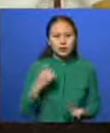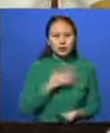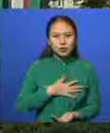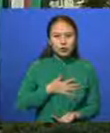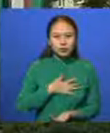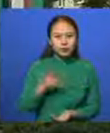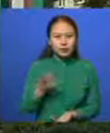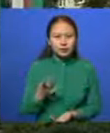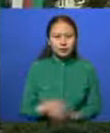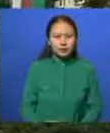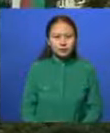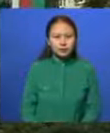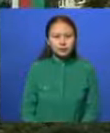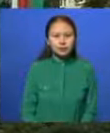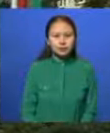қорқуым керек.